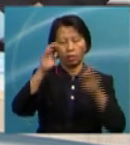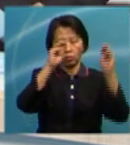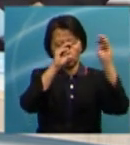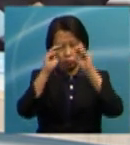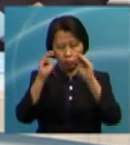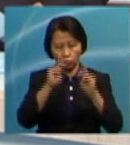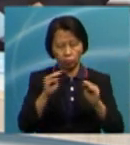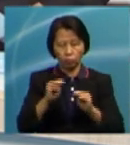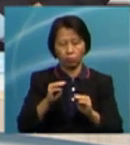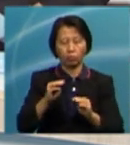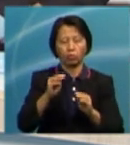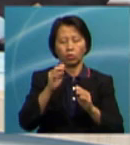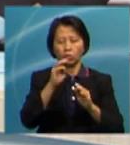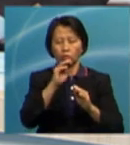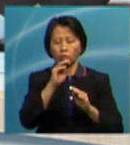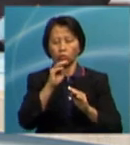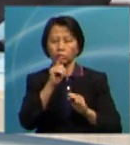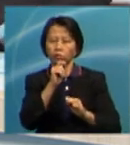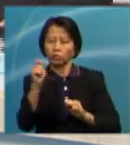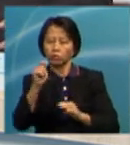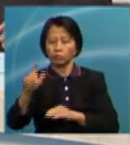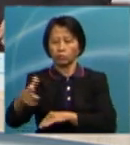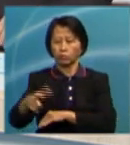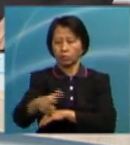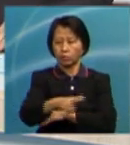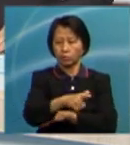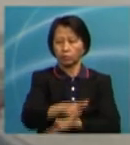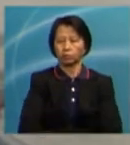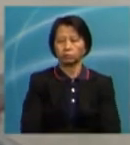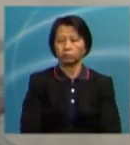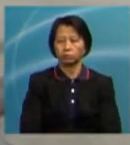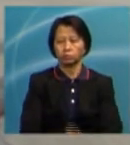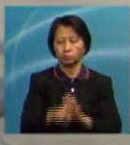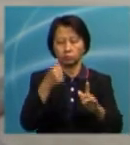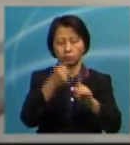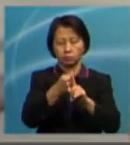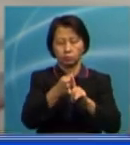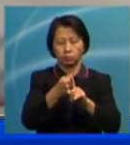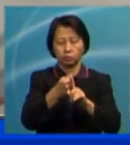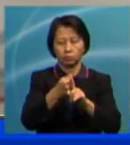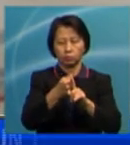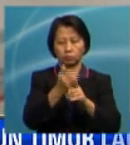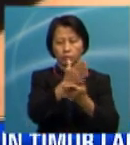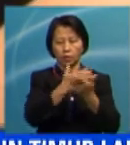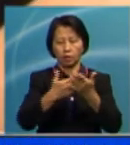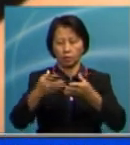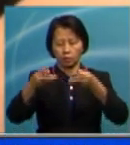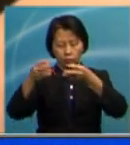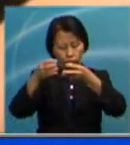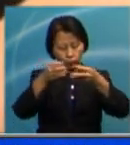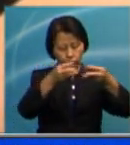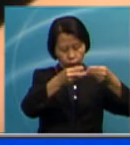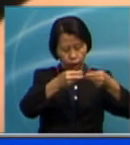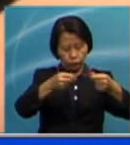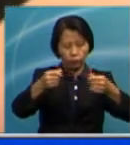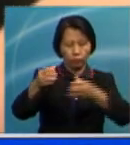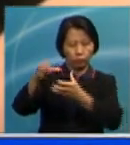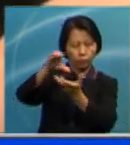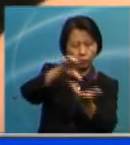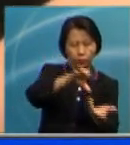musim monsun timur laut pengarah bahagian atmosfera dan pembenihan awan jabatan